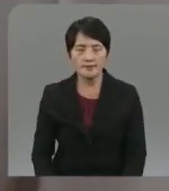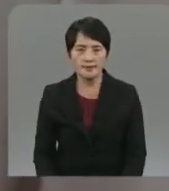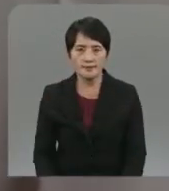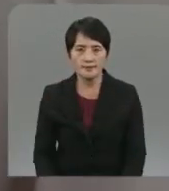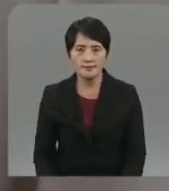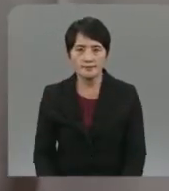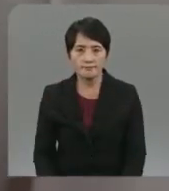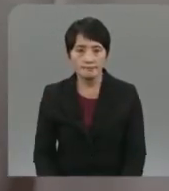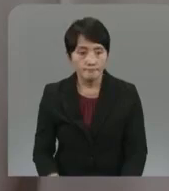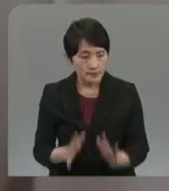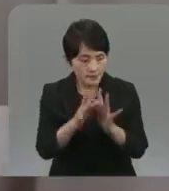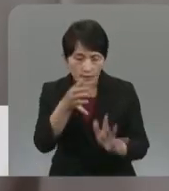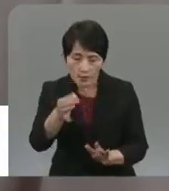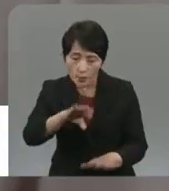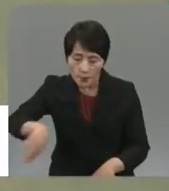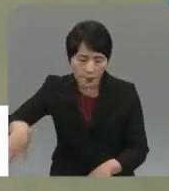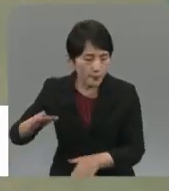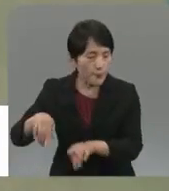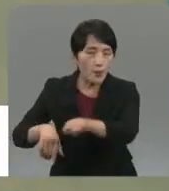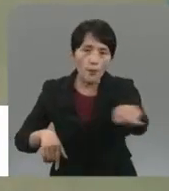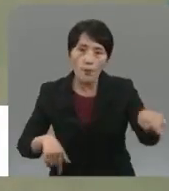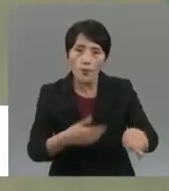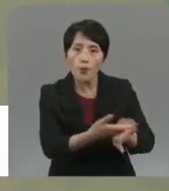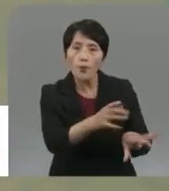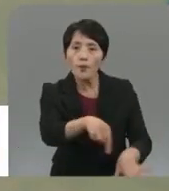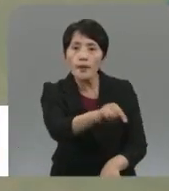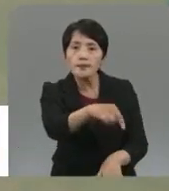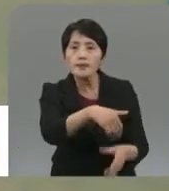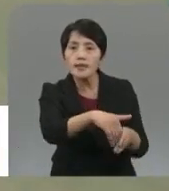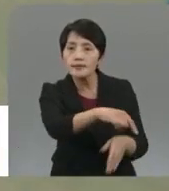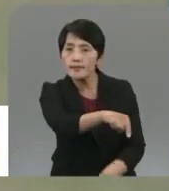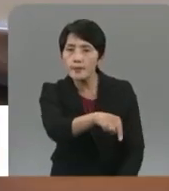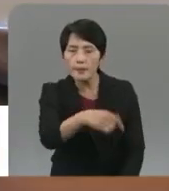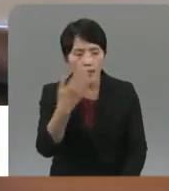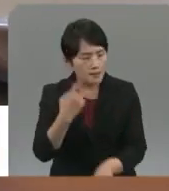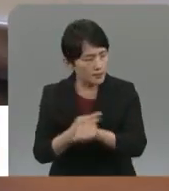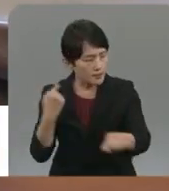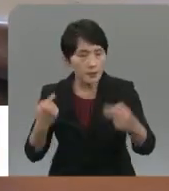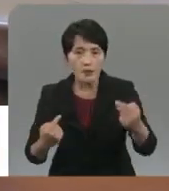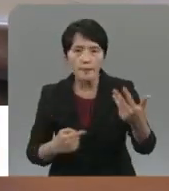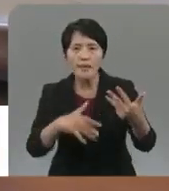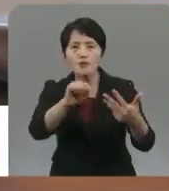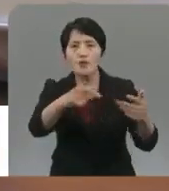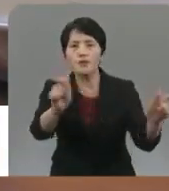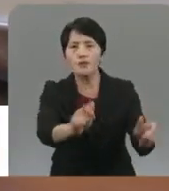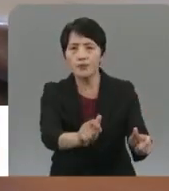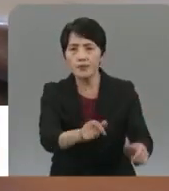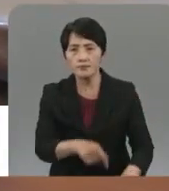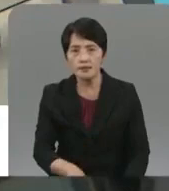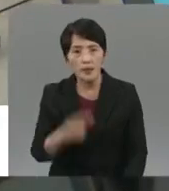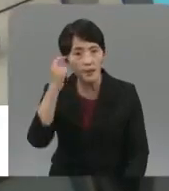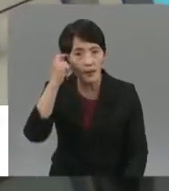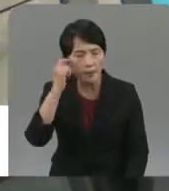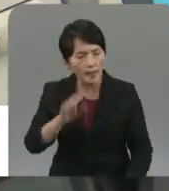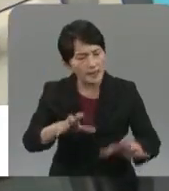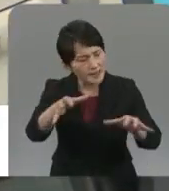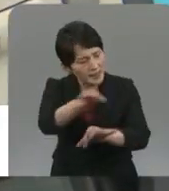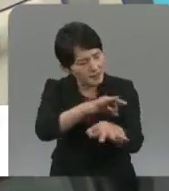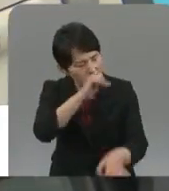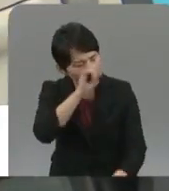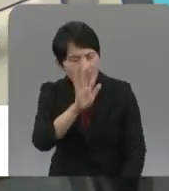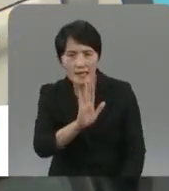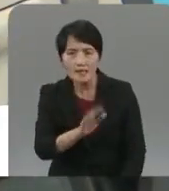категории от 30 до 39 лет объём активов на счетах зарубежных финансовых учреждений